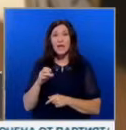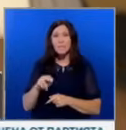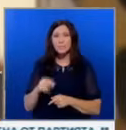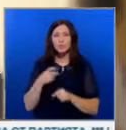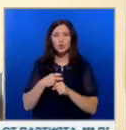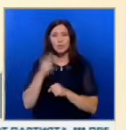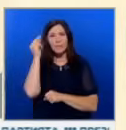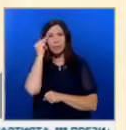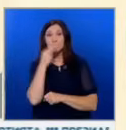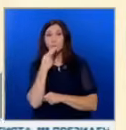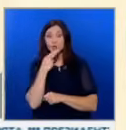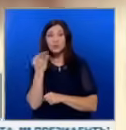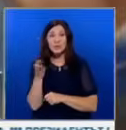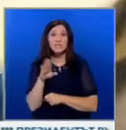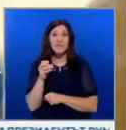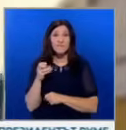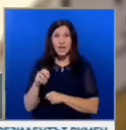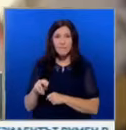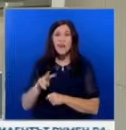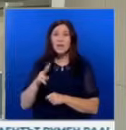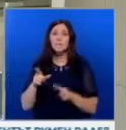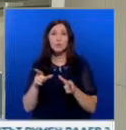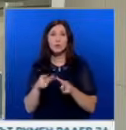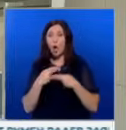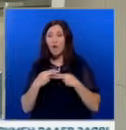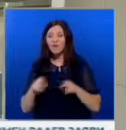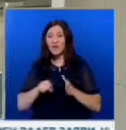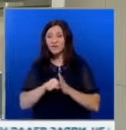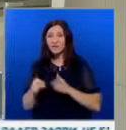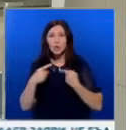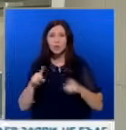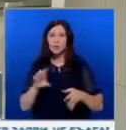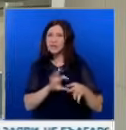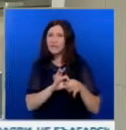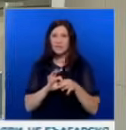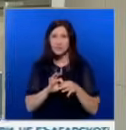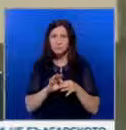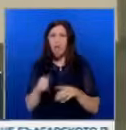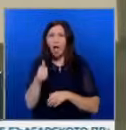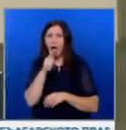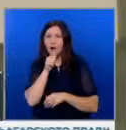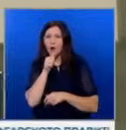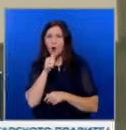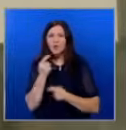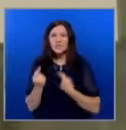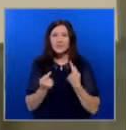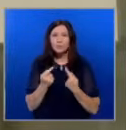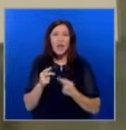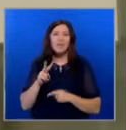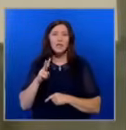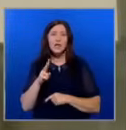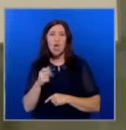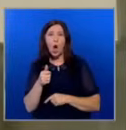напомнят още, че пушенето на тези вейпове или на марихуана отваря вратата на други зависимости – алкохол, стимуланти или опиати.